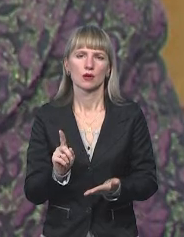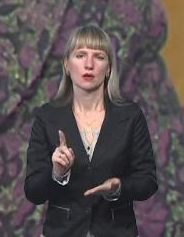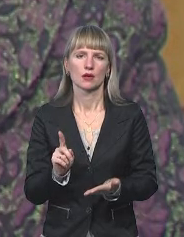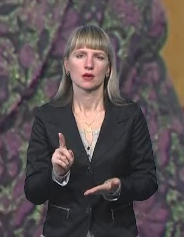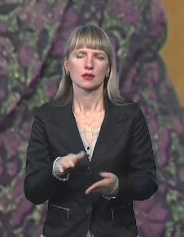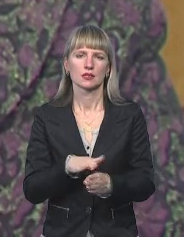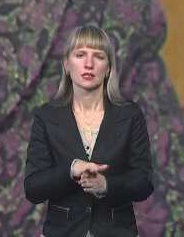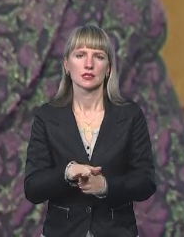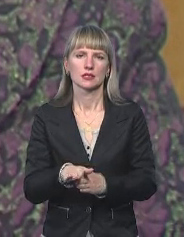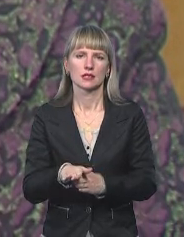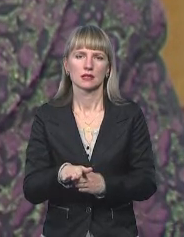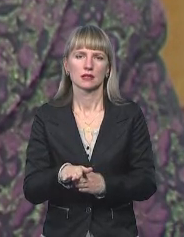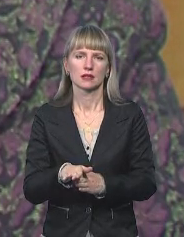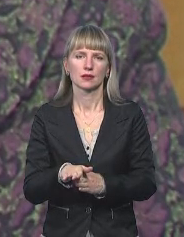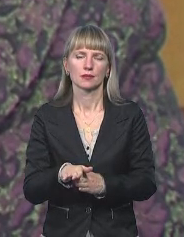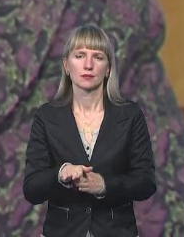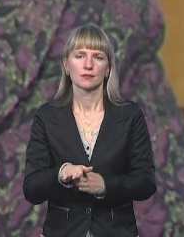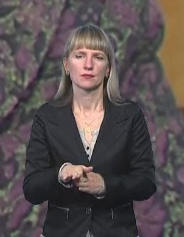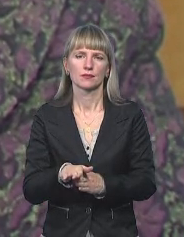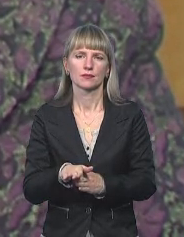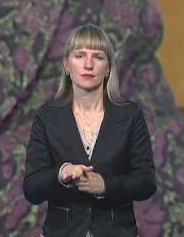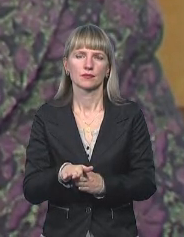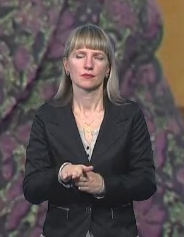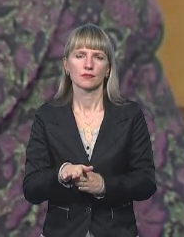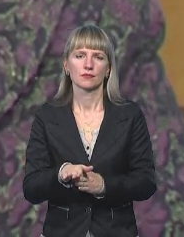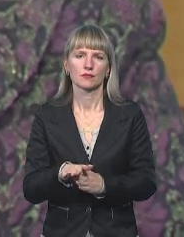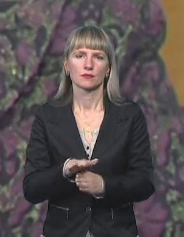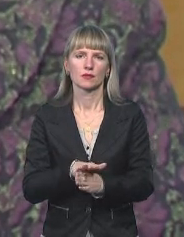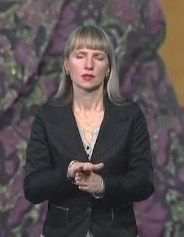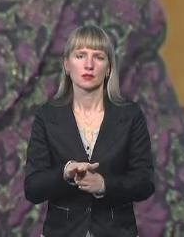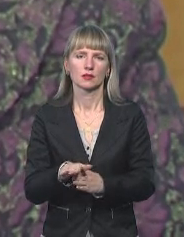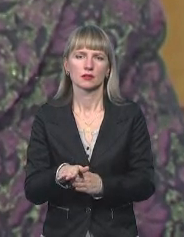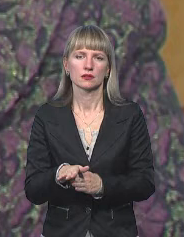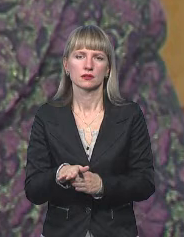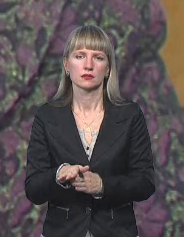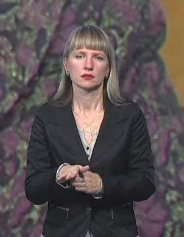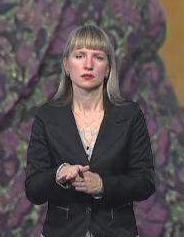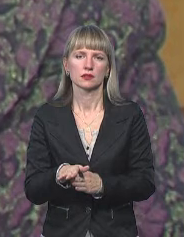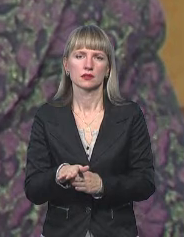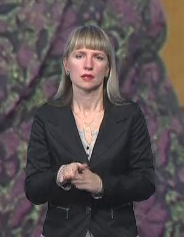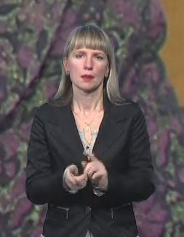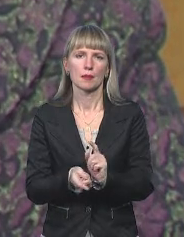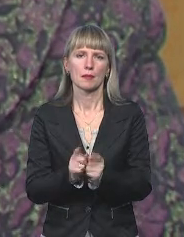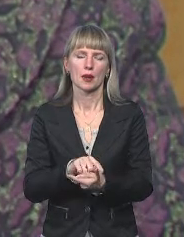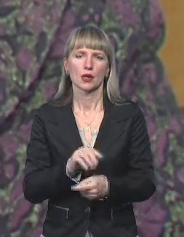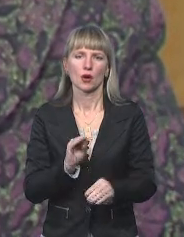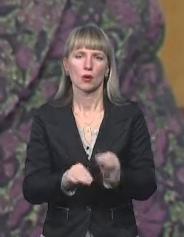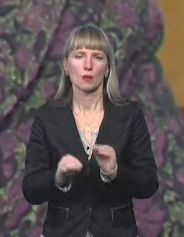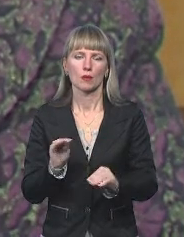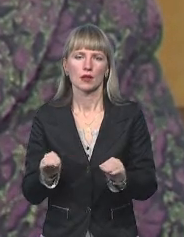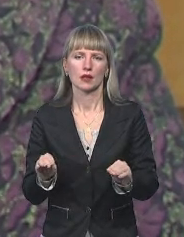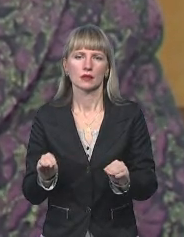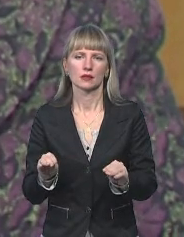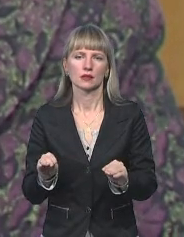здійснити переобладнання, або, скажімо,